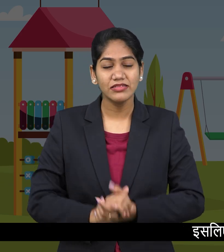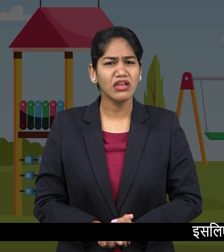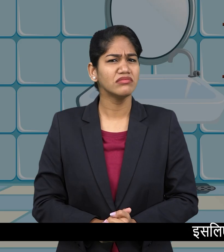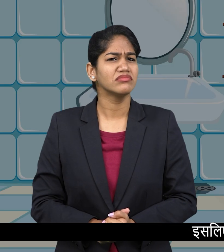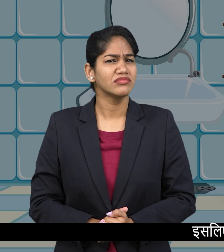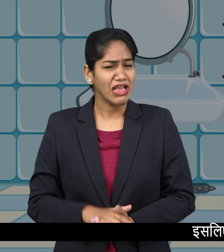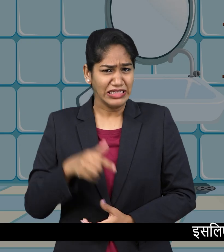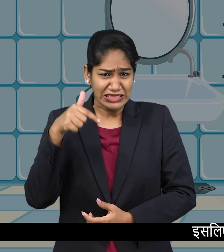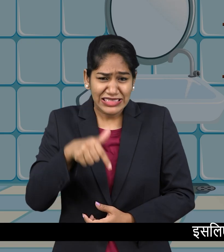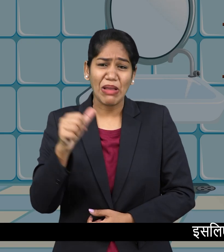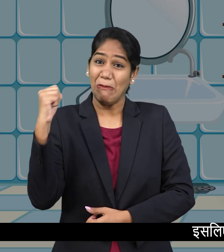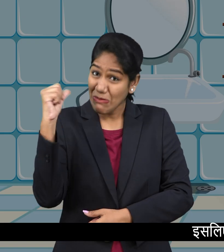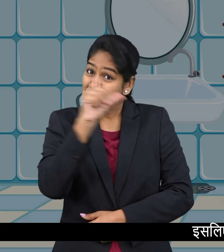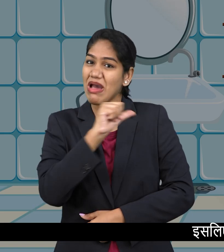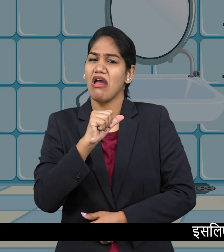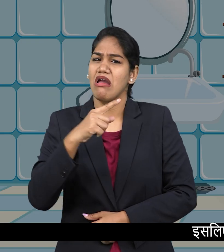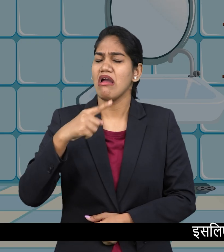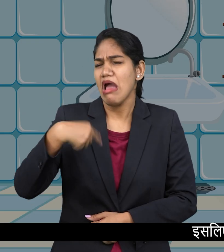इसलिए मैं हर दिन नहाता हूँ।